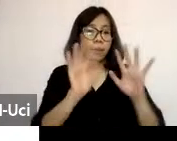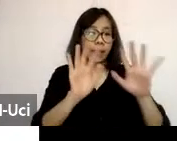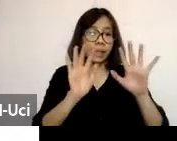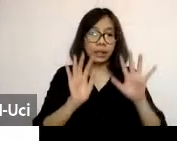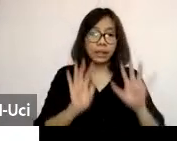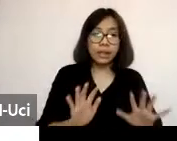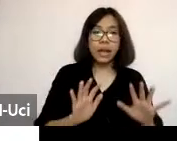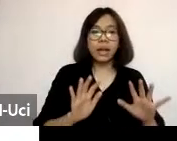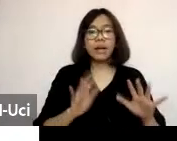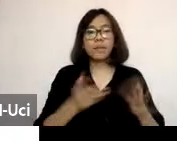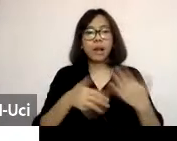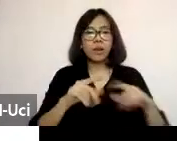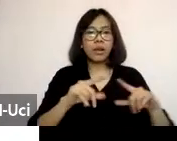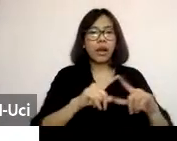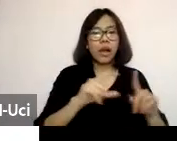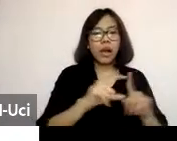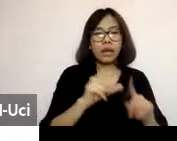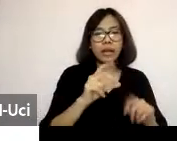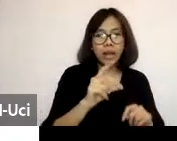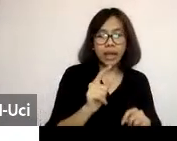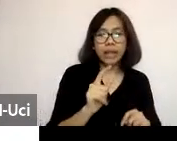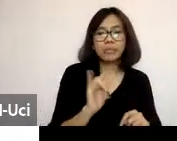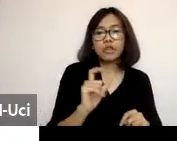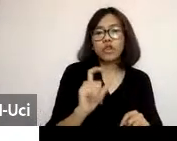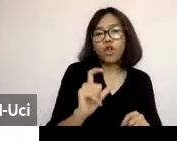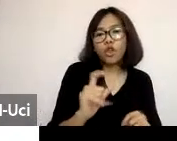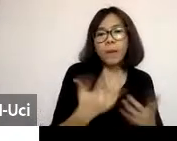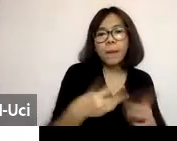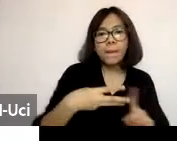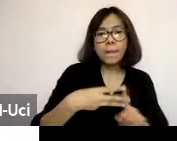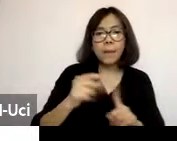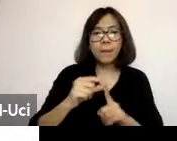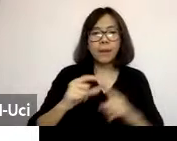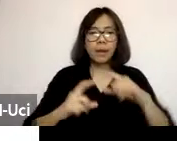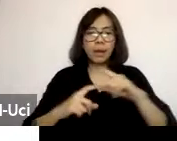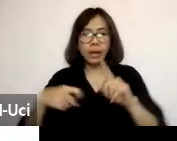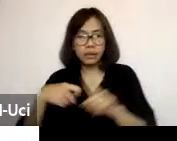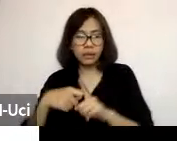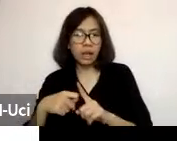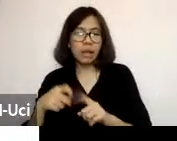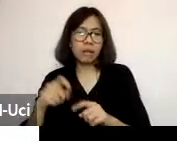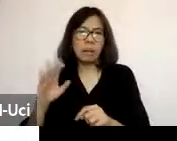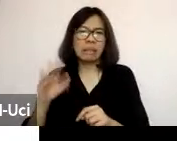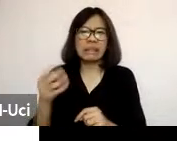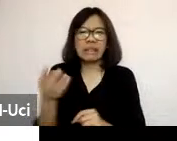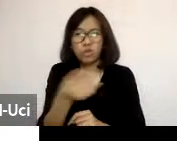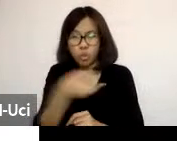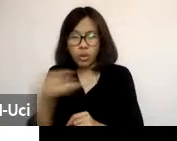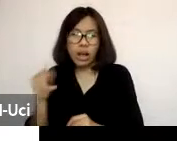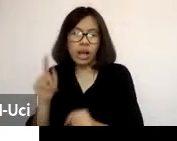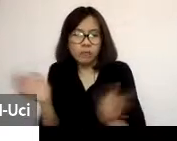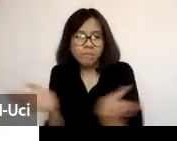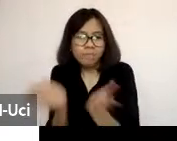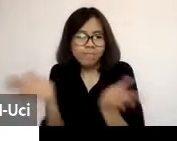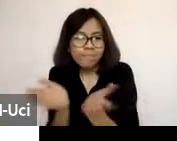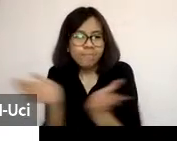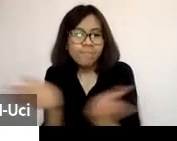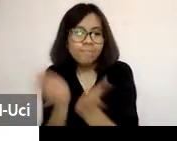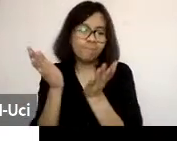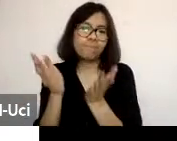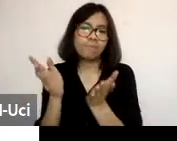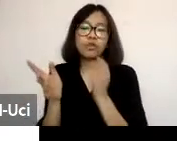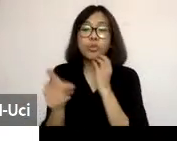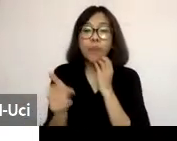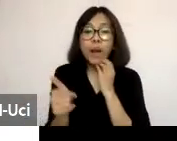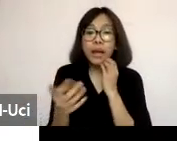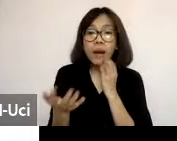bekas shdr seperti bs145tu sesuaikan Tiga Raksa katakan terjual Taipan PKB menjadi Trigger untuk